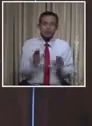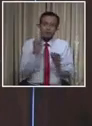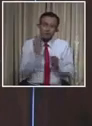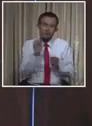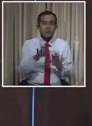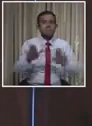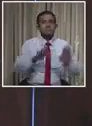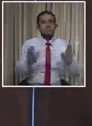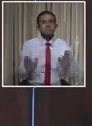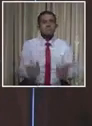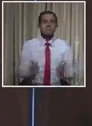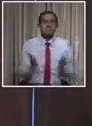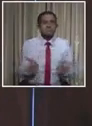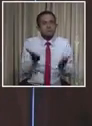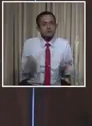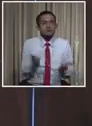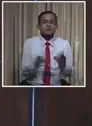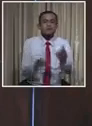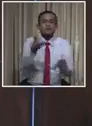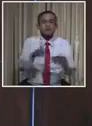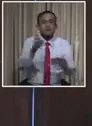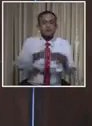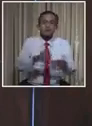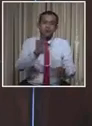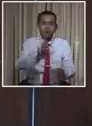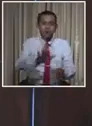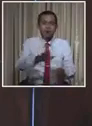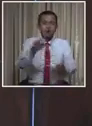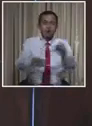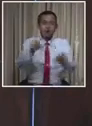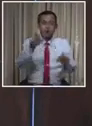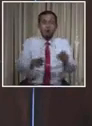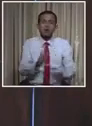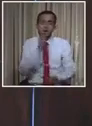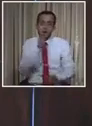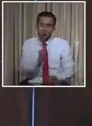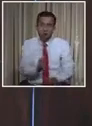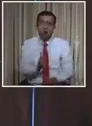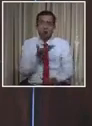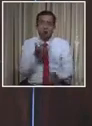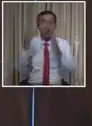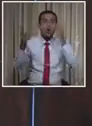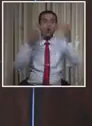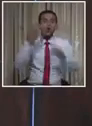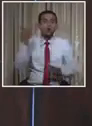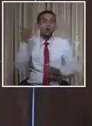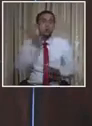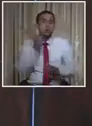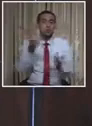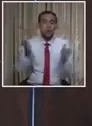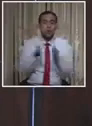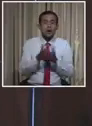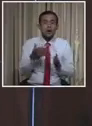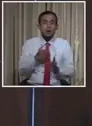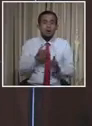මේක පාලනය කරගෙන ජනතාවට ප්‍රශ්න තිබුණා ජනතාවට සැබෑ ලෙස මේ තියෙන ගෝලීය වසංගතය හමුවේ අපිට